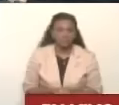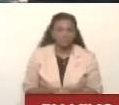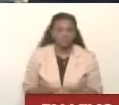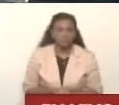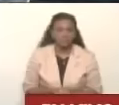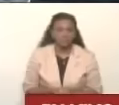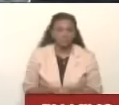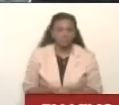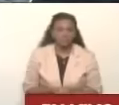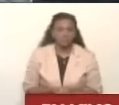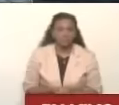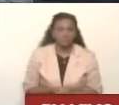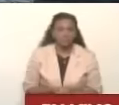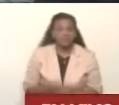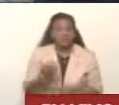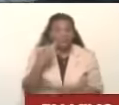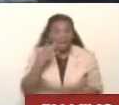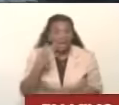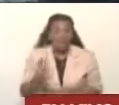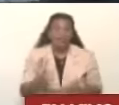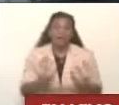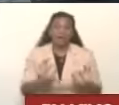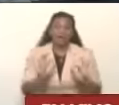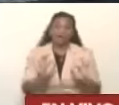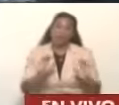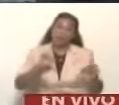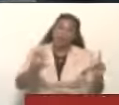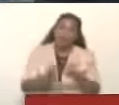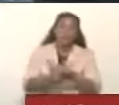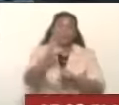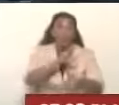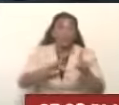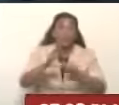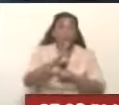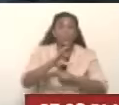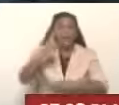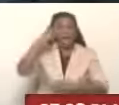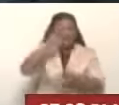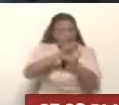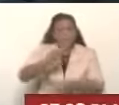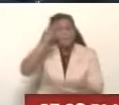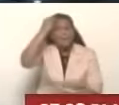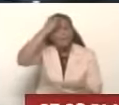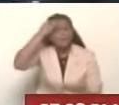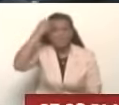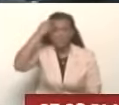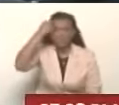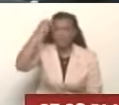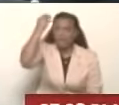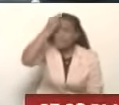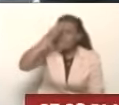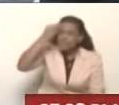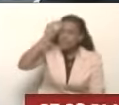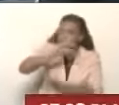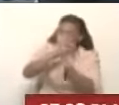总统先生，陶教授说，思想能不能改变人，但是改变社会，所以呢，在这方面我们要好好学习。 Claro que hay que decir que fue un cambio de cultura y de mentalidad, además.